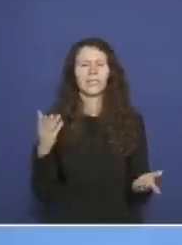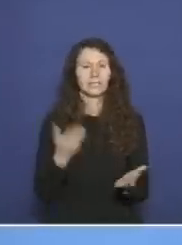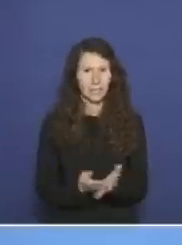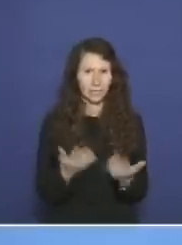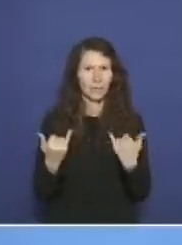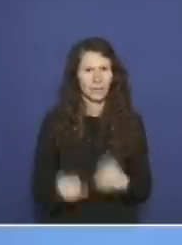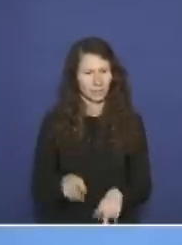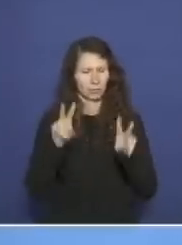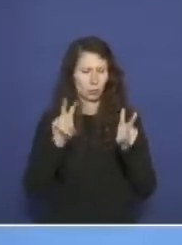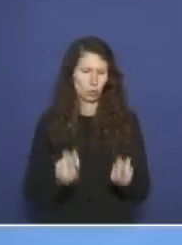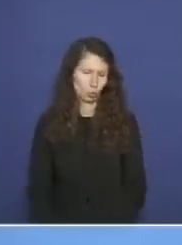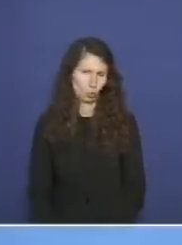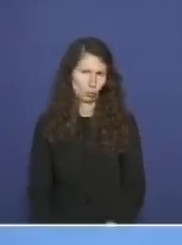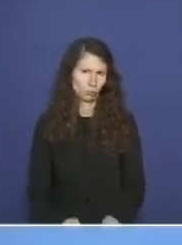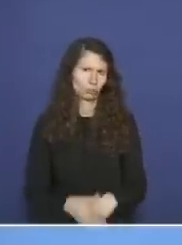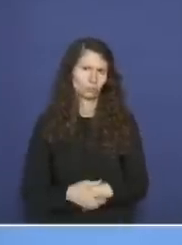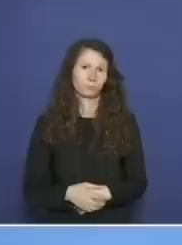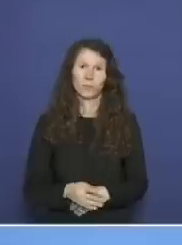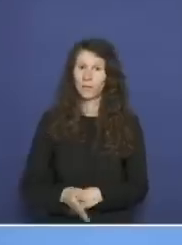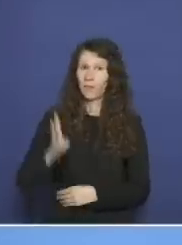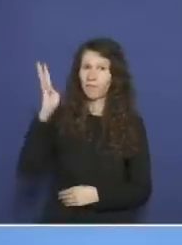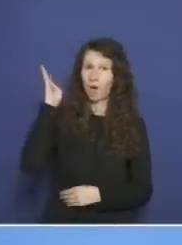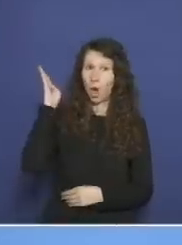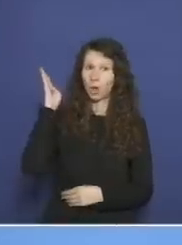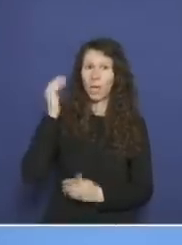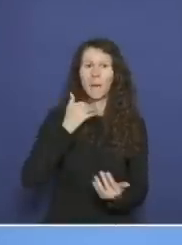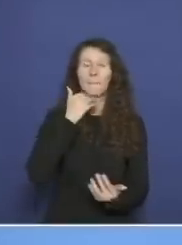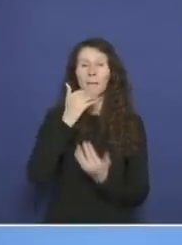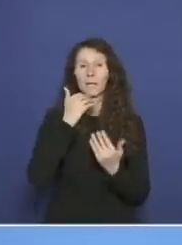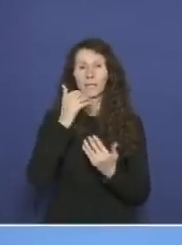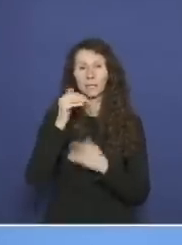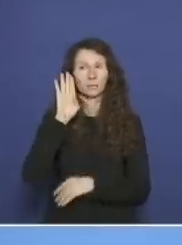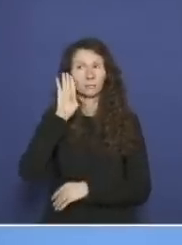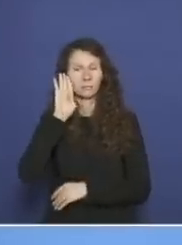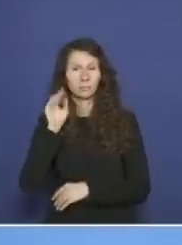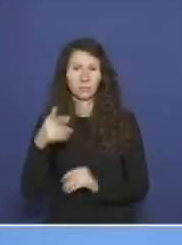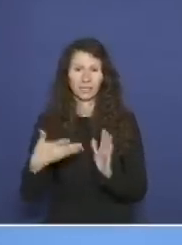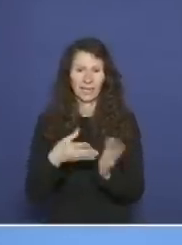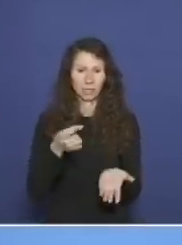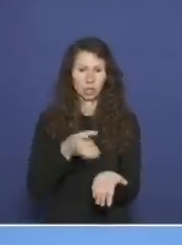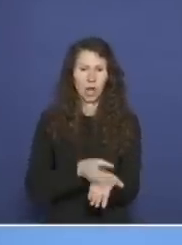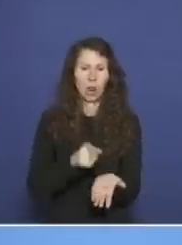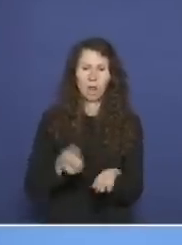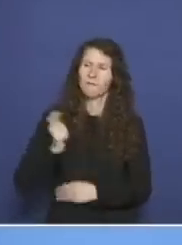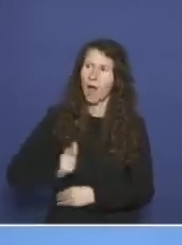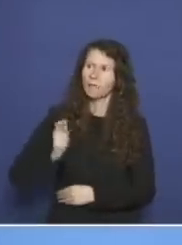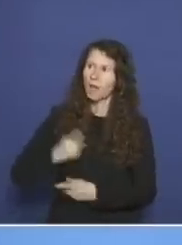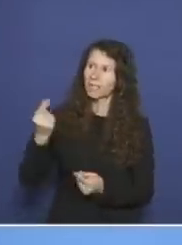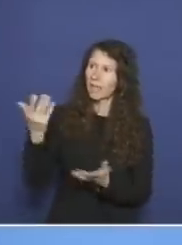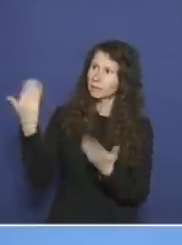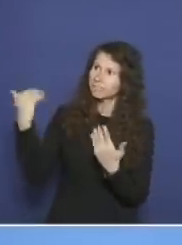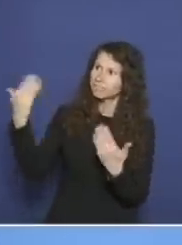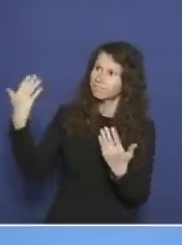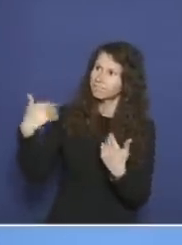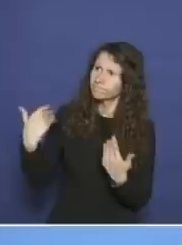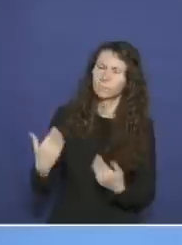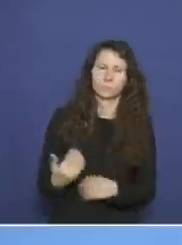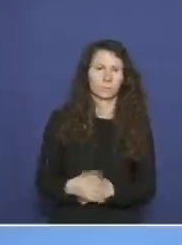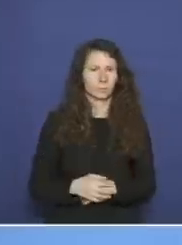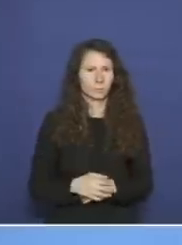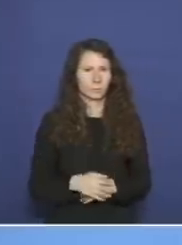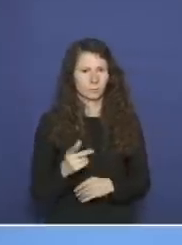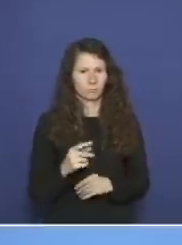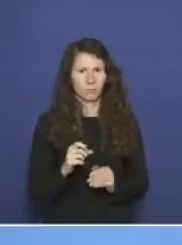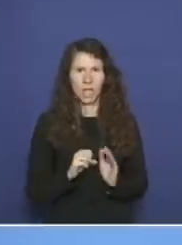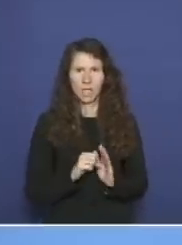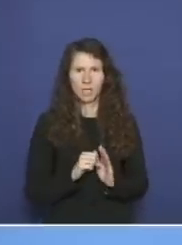auf. Vor 4 Wochen gab es Berichterstattung, dass Teststellen auf ihr Geld warten und wie es überhaupt sein könnte, dass man nicht viel schneller